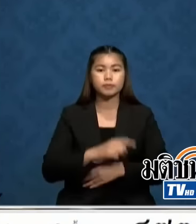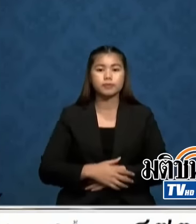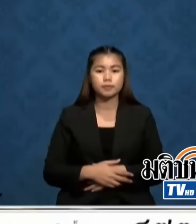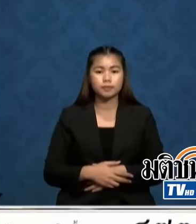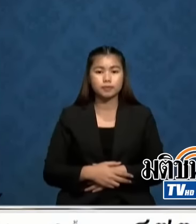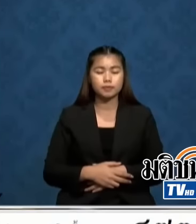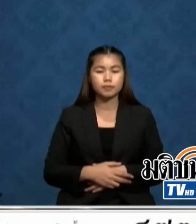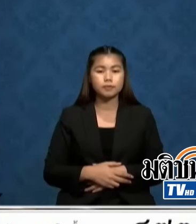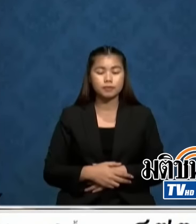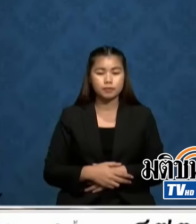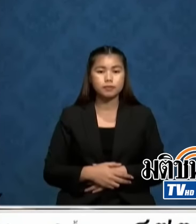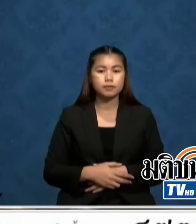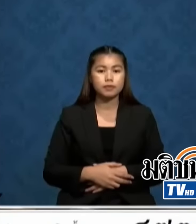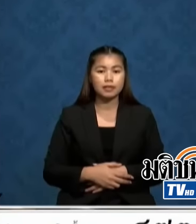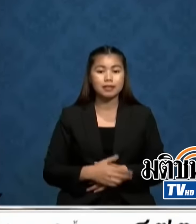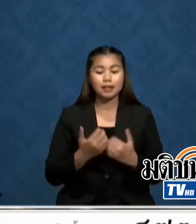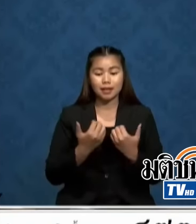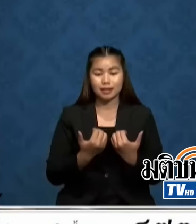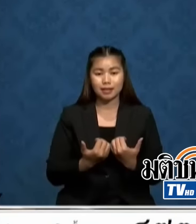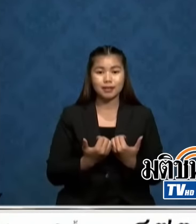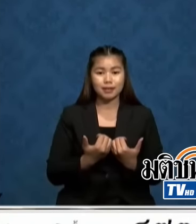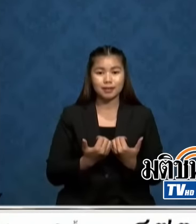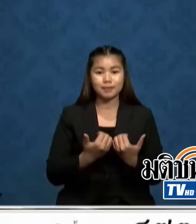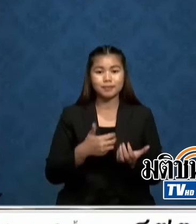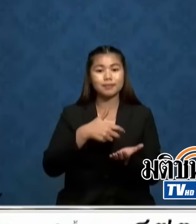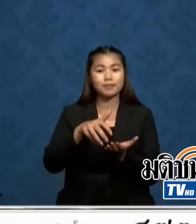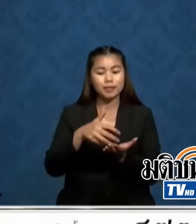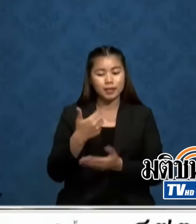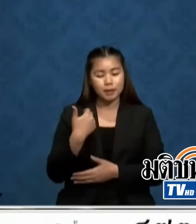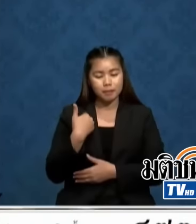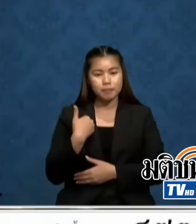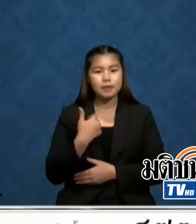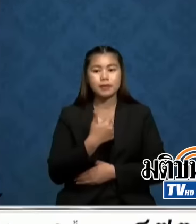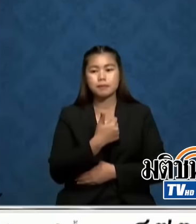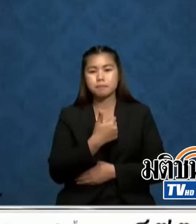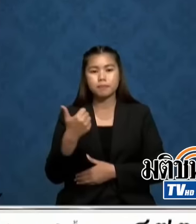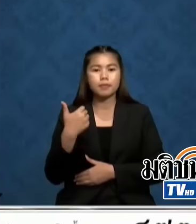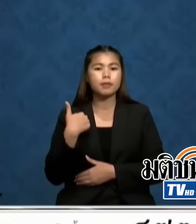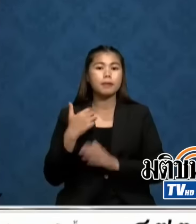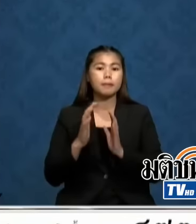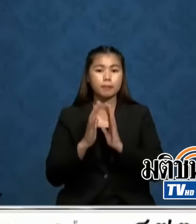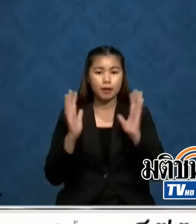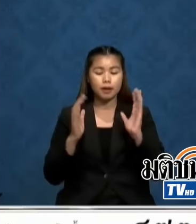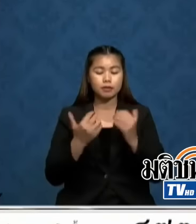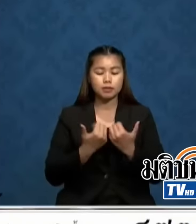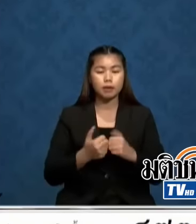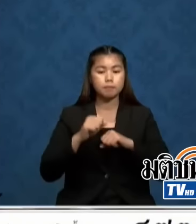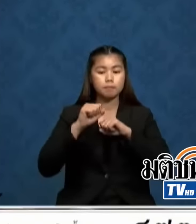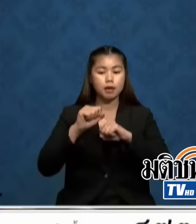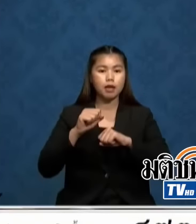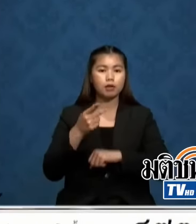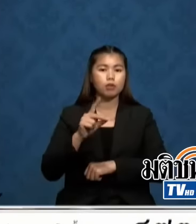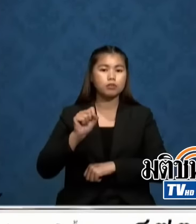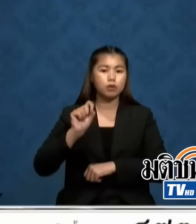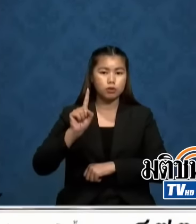ครับนี่แค่เป็นต้นนะครับท่านประธานยังมีอีกเยอะแยะมากมายสำหรับประกาศคำสั่งคสชที่ควรจะไป